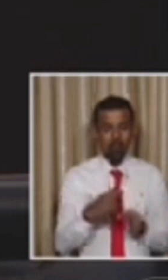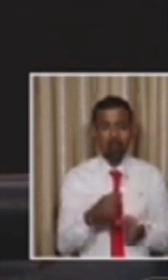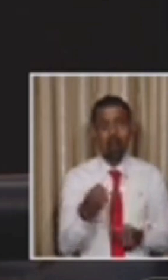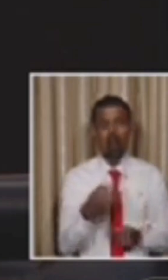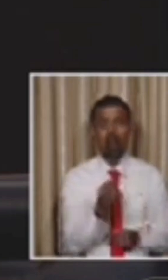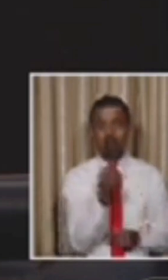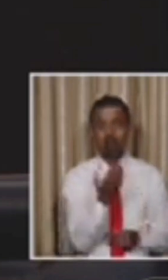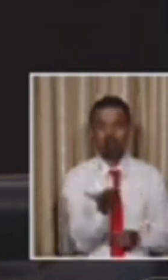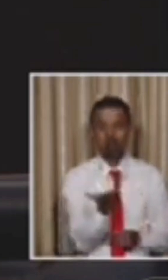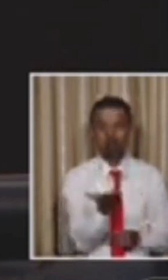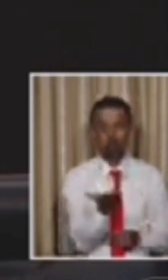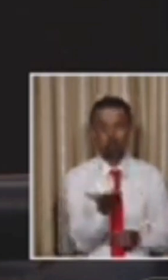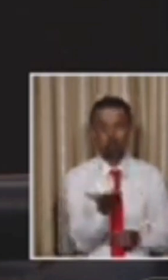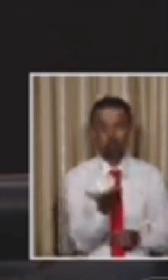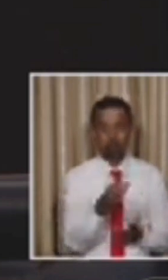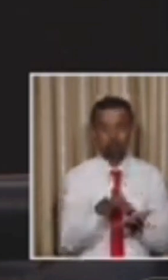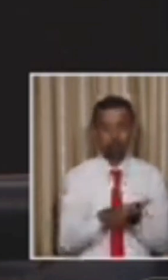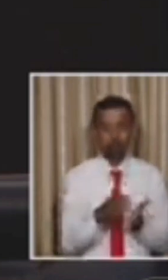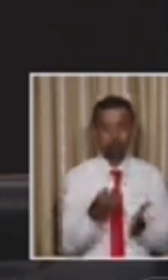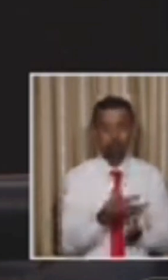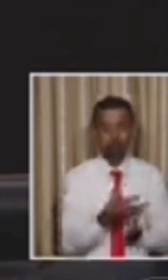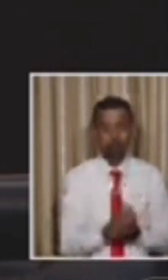කියන්න ඔබතුමාගේ. ඔබතුමා ස්ථාවරණයක